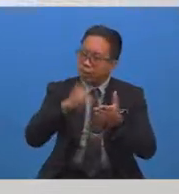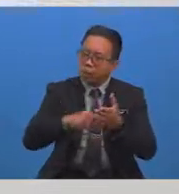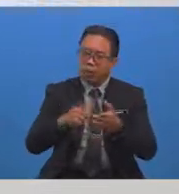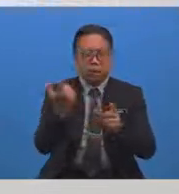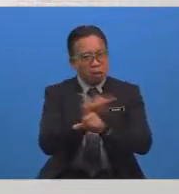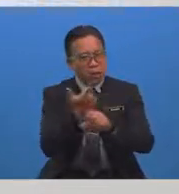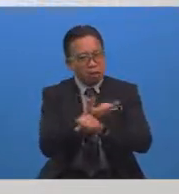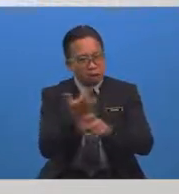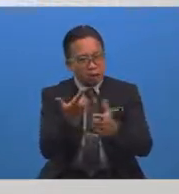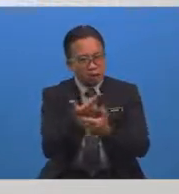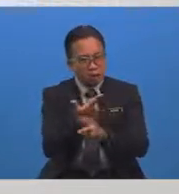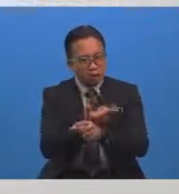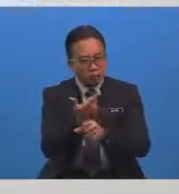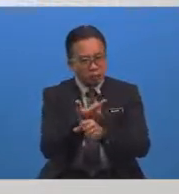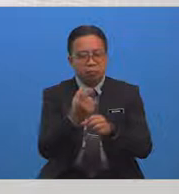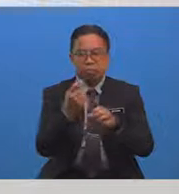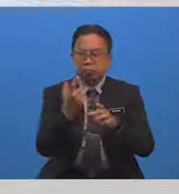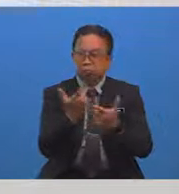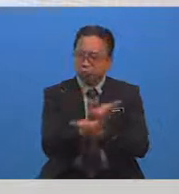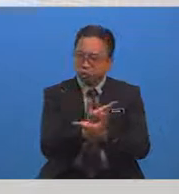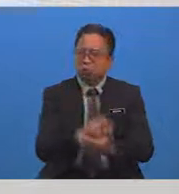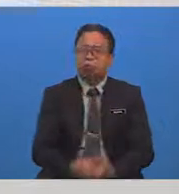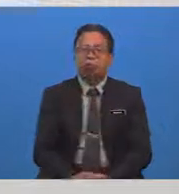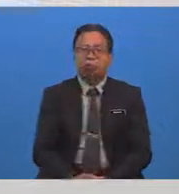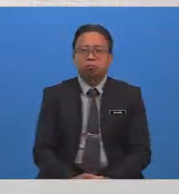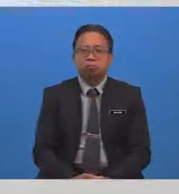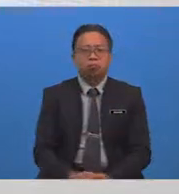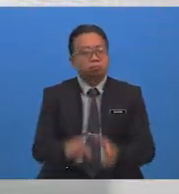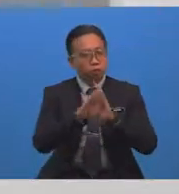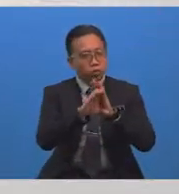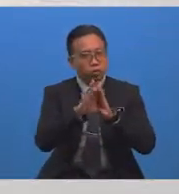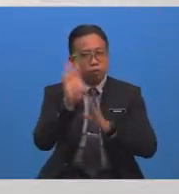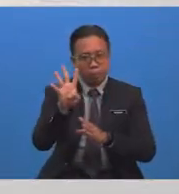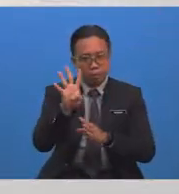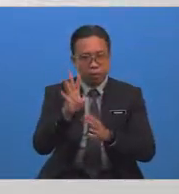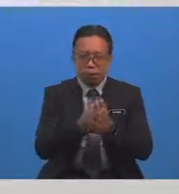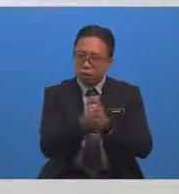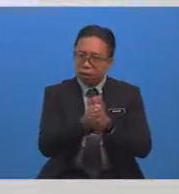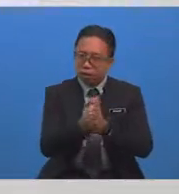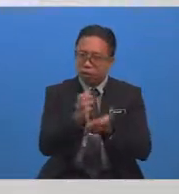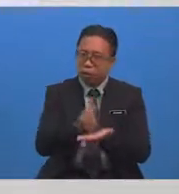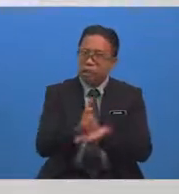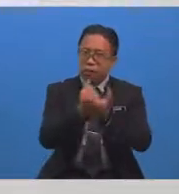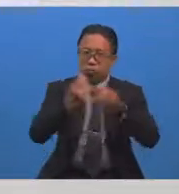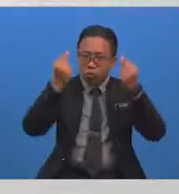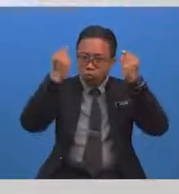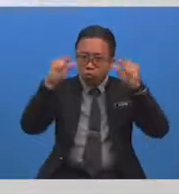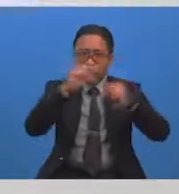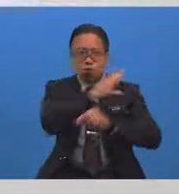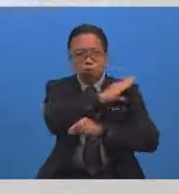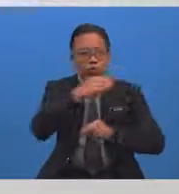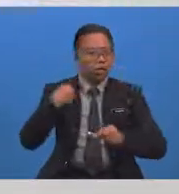kejayaan yang cemerlang contoh keempat rajin membantu guru dan warga